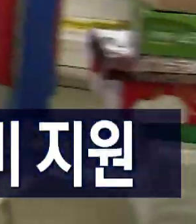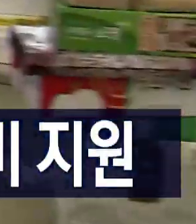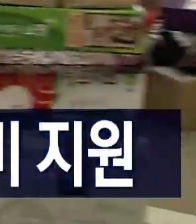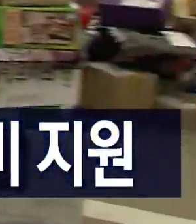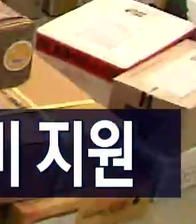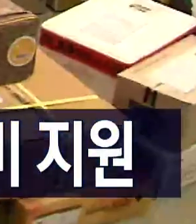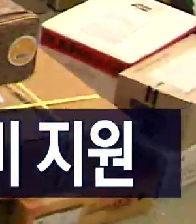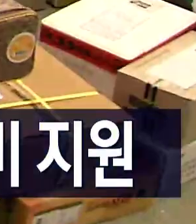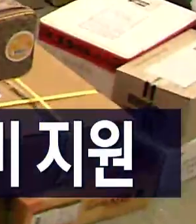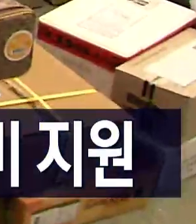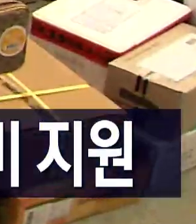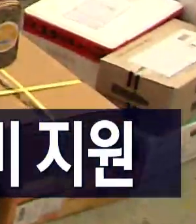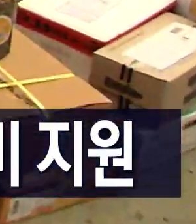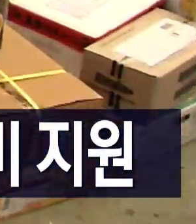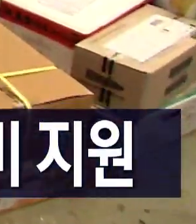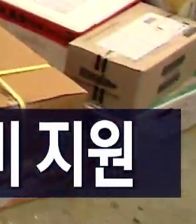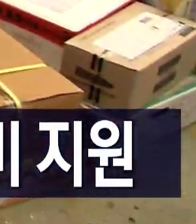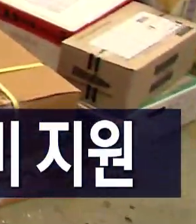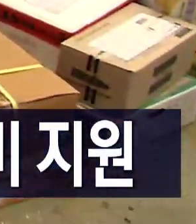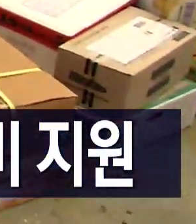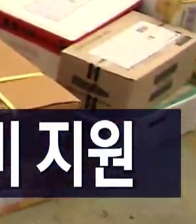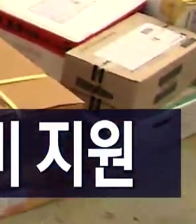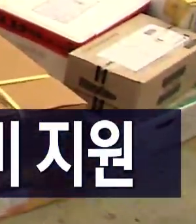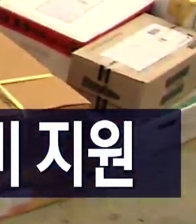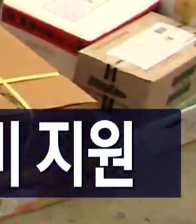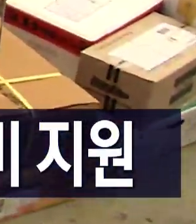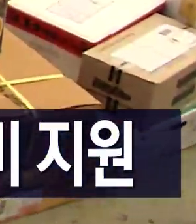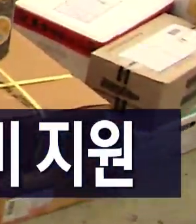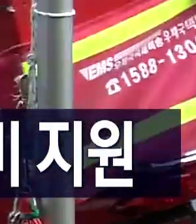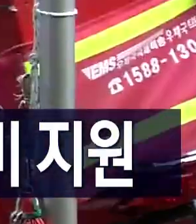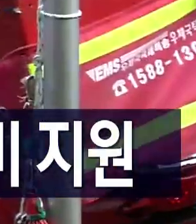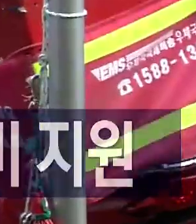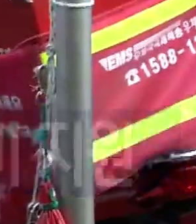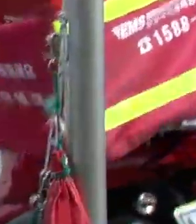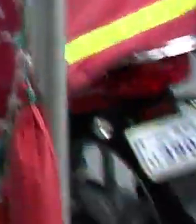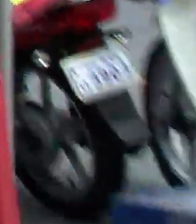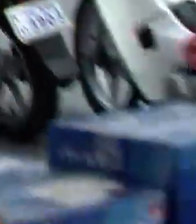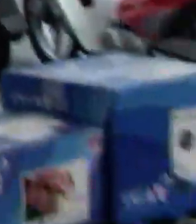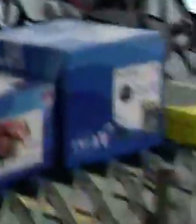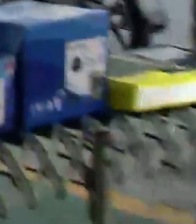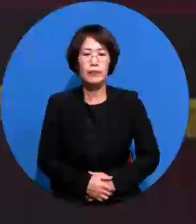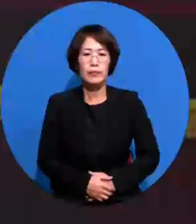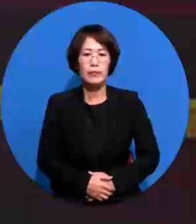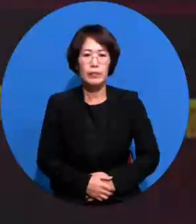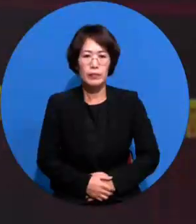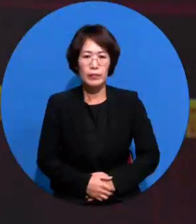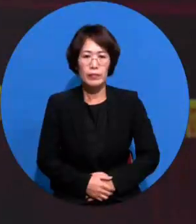목포시와 완도군 등의 추석 명절을 앞두고 섬 주민들의 택배 추가 운임비 지원에 나섭니다.